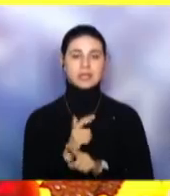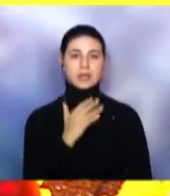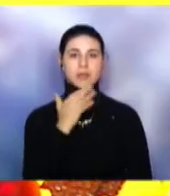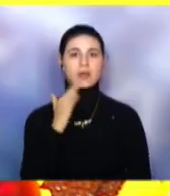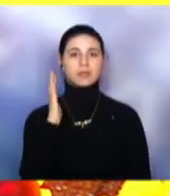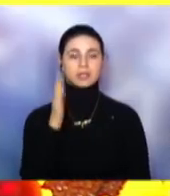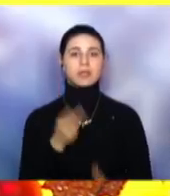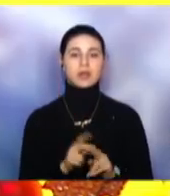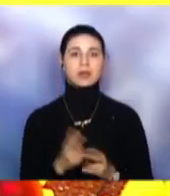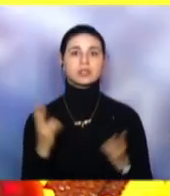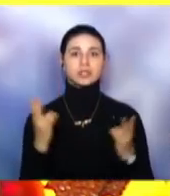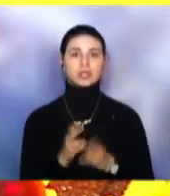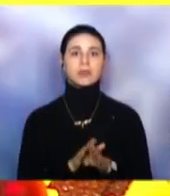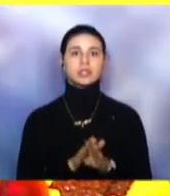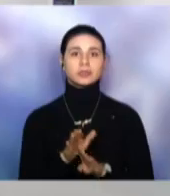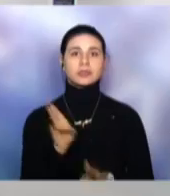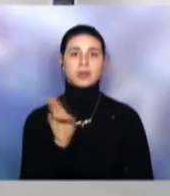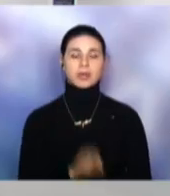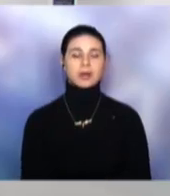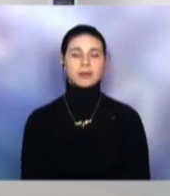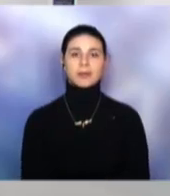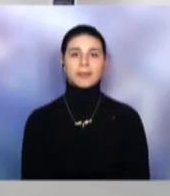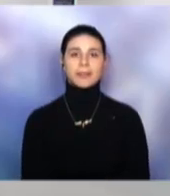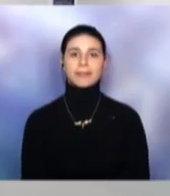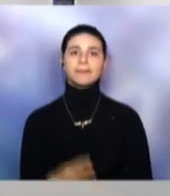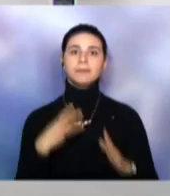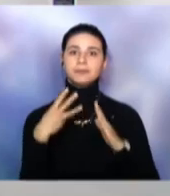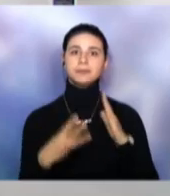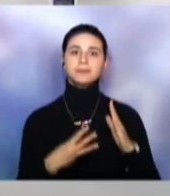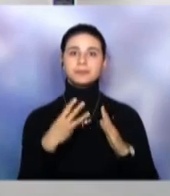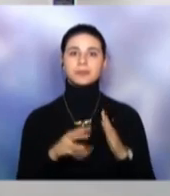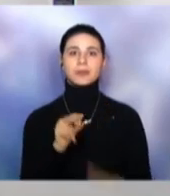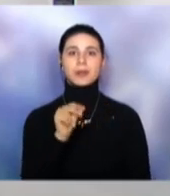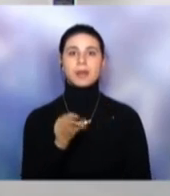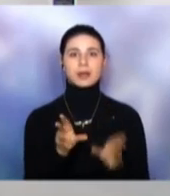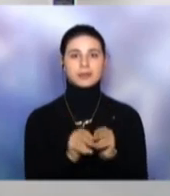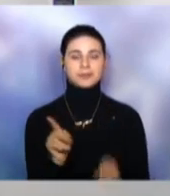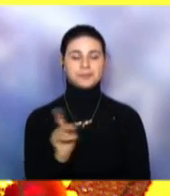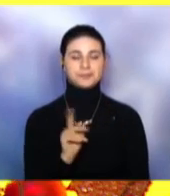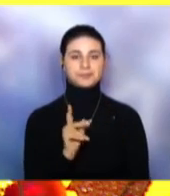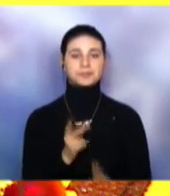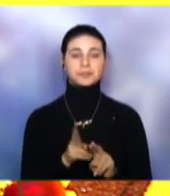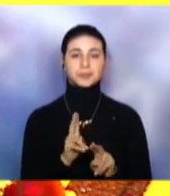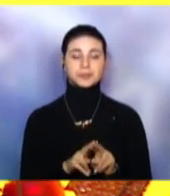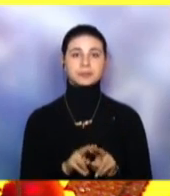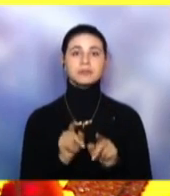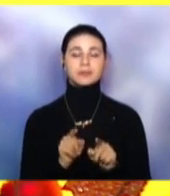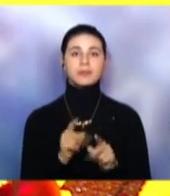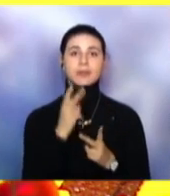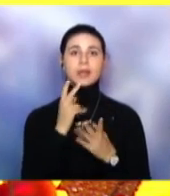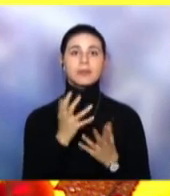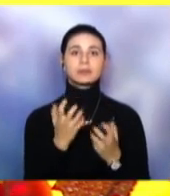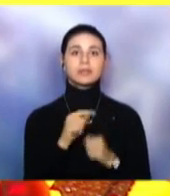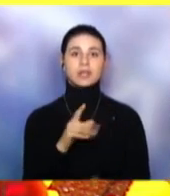მას სჭირდება შევსება. მაგრამ არა დაშაშხულ დამარილებულ პროდუქტებთან ერთად. ასეთ შემთხვევაში სწორედ იმ ეფექტს